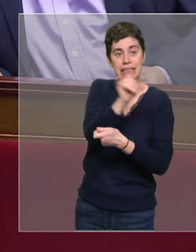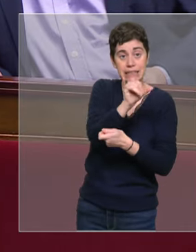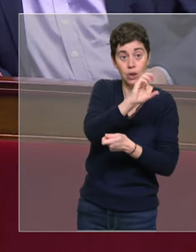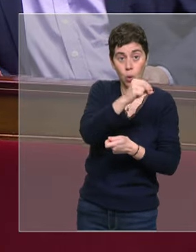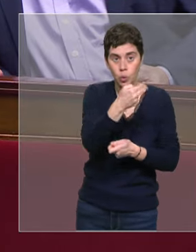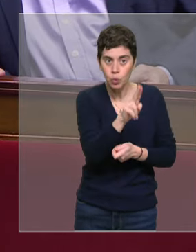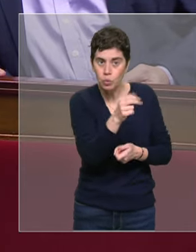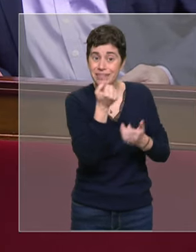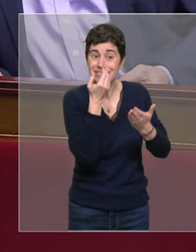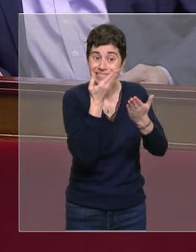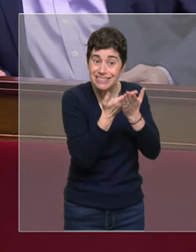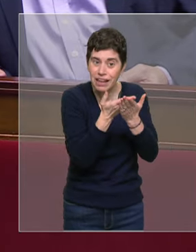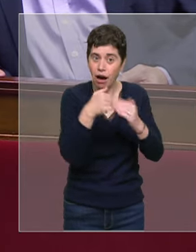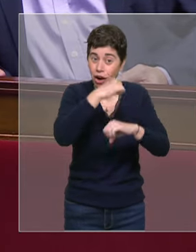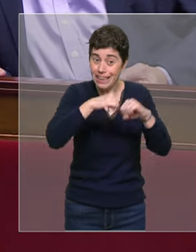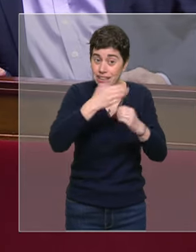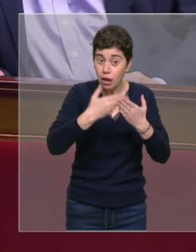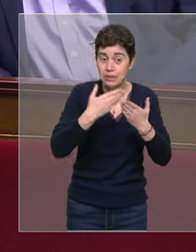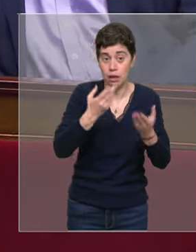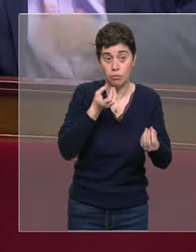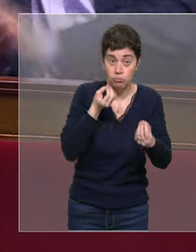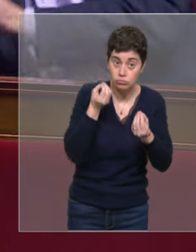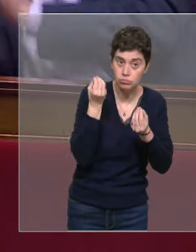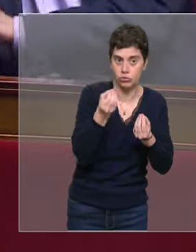proposer cette voie pour mettre fin à cette guerre ?